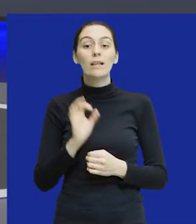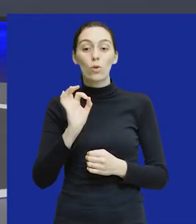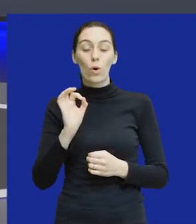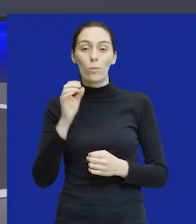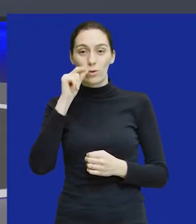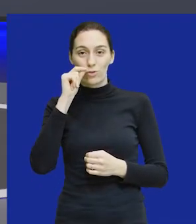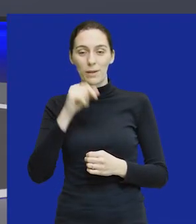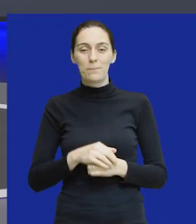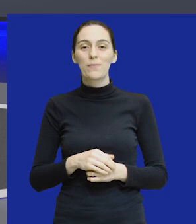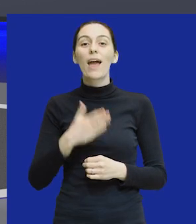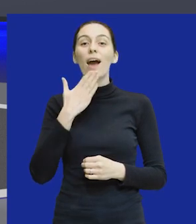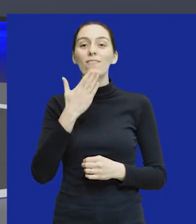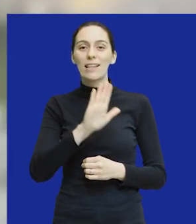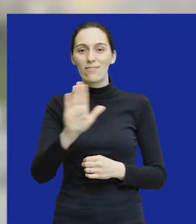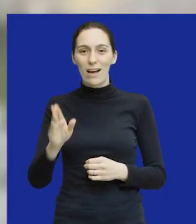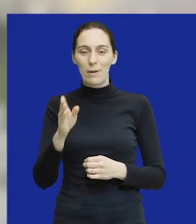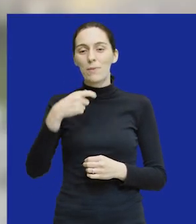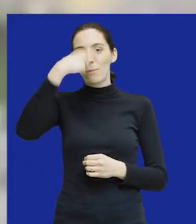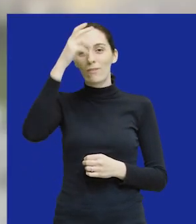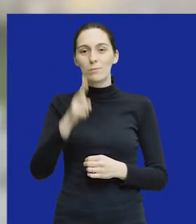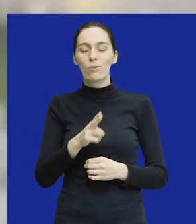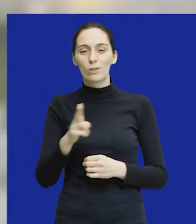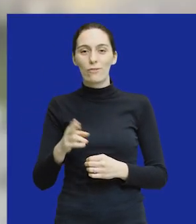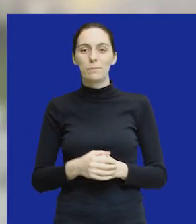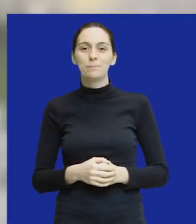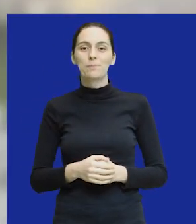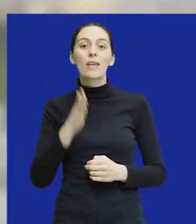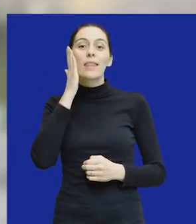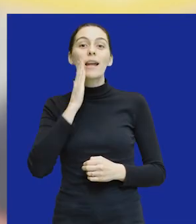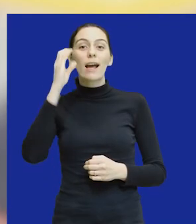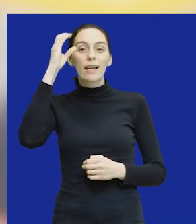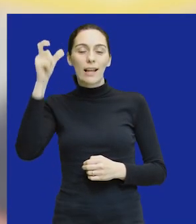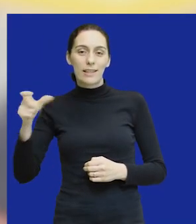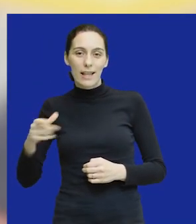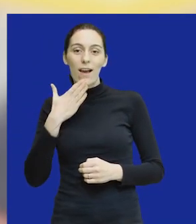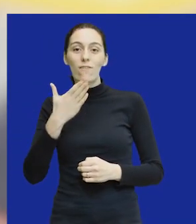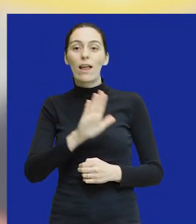plemenito i za dobro čovjeka. Hvala i vama, Bog vas blagoslovio.